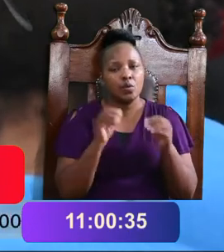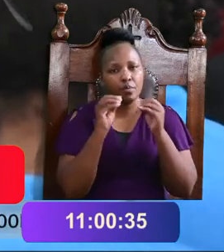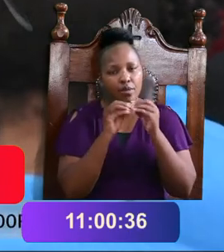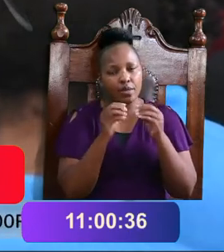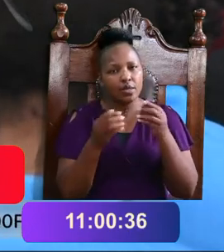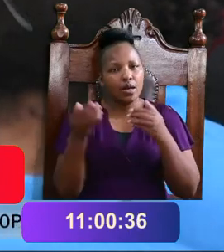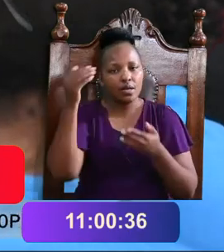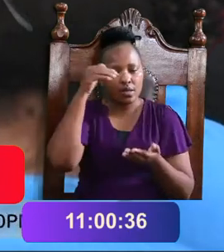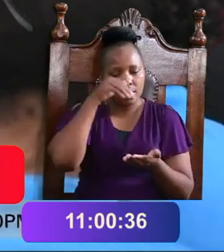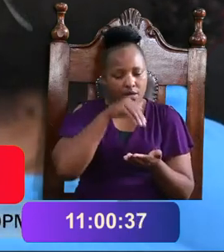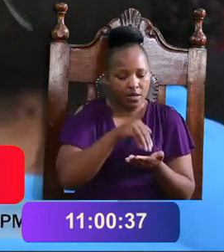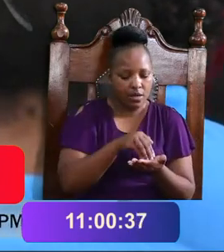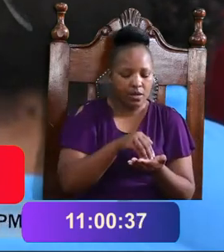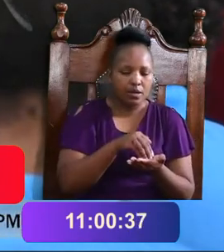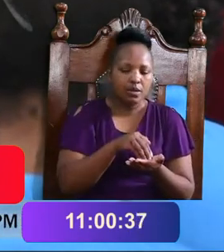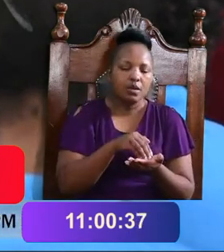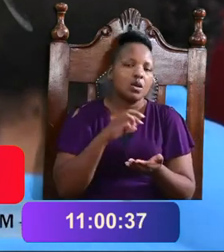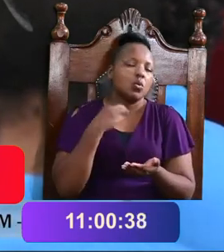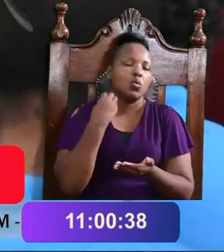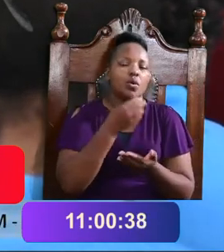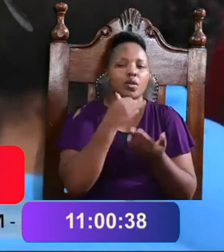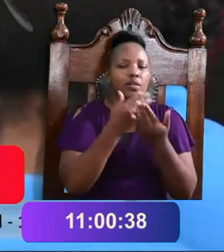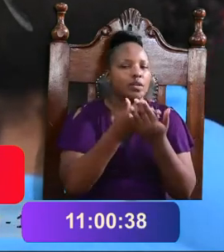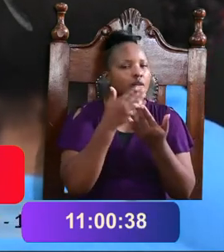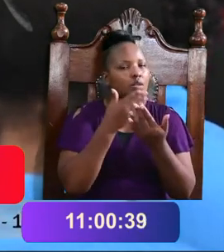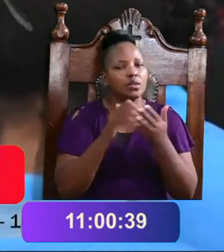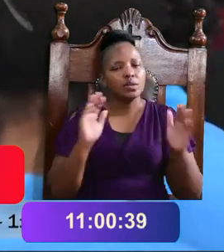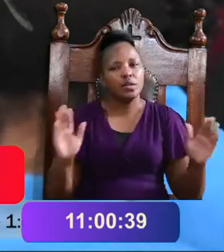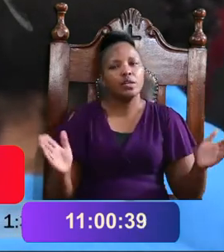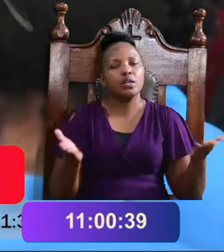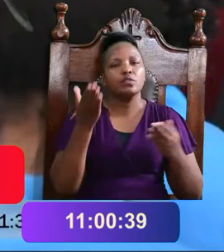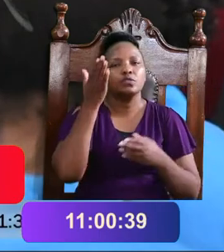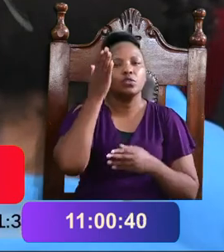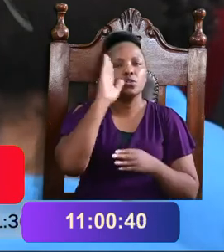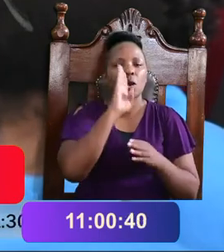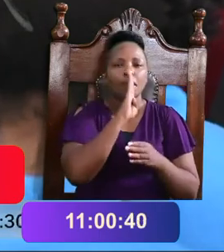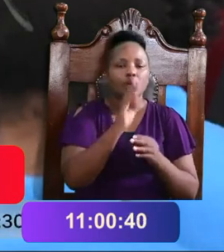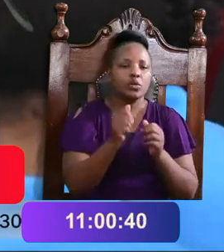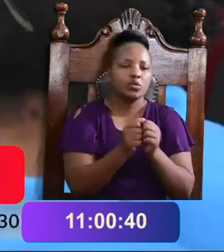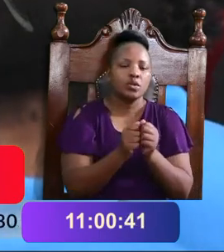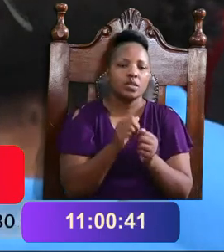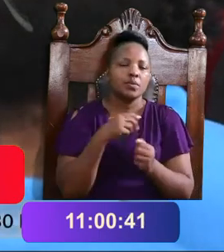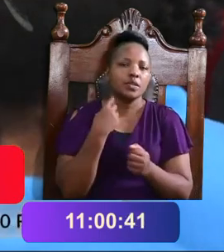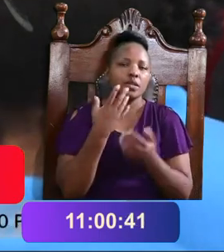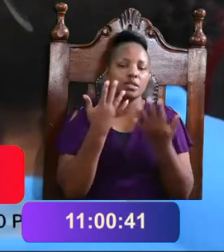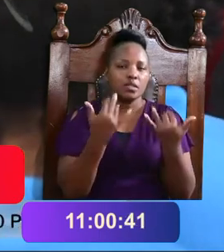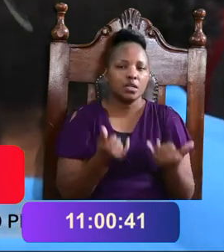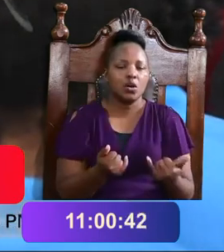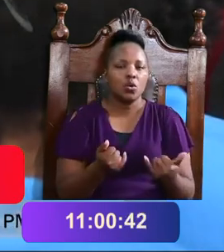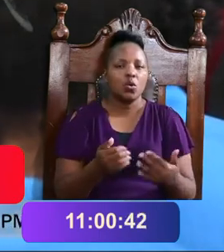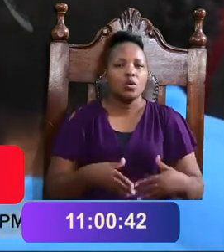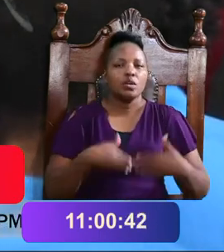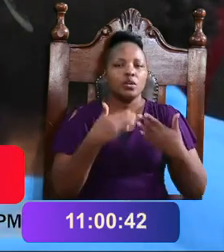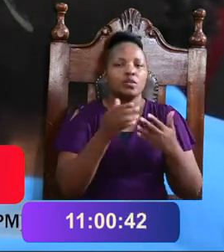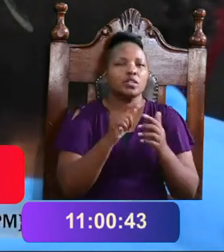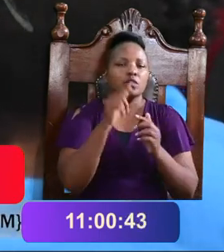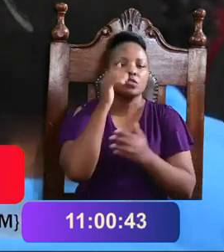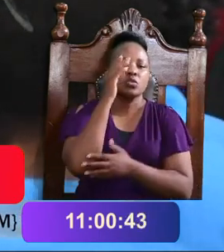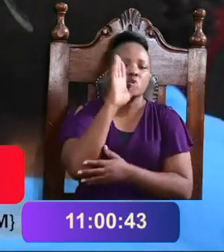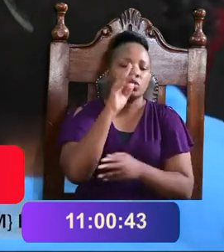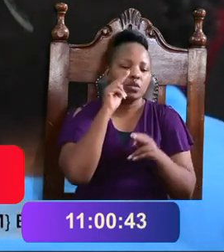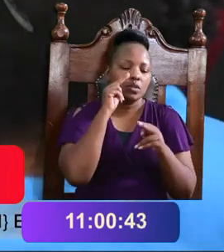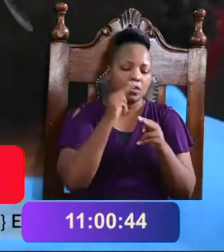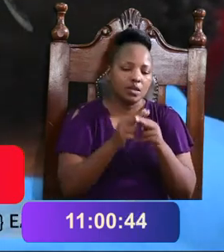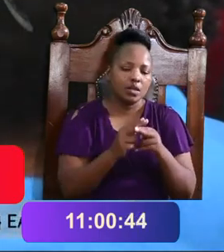akirejea pamoja na wanakwaya, tutakushukuru na kukuinua. Kaa pamoja nasi sasa, kwa maana twajiweka mikononi mwako. Na ni